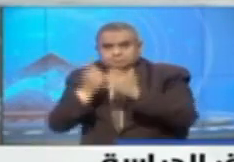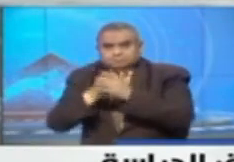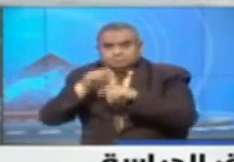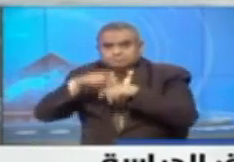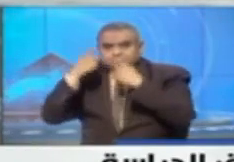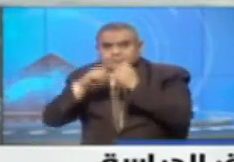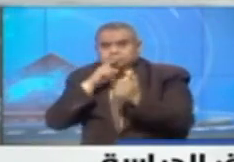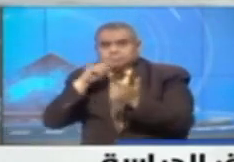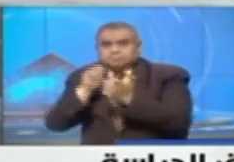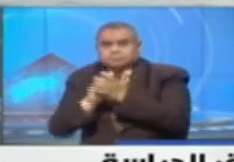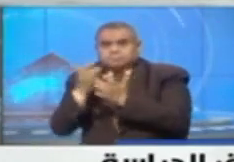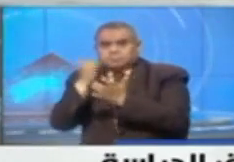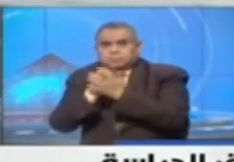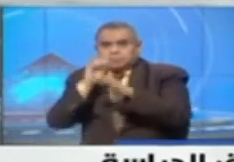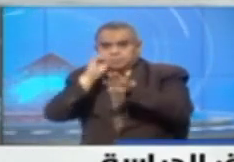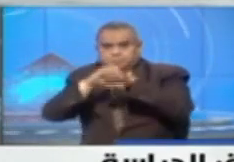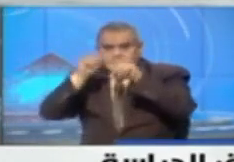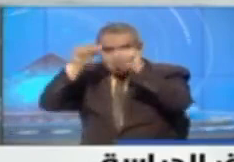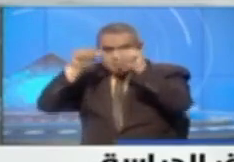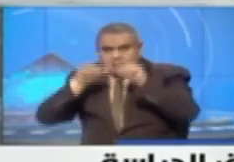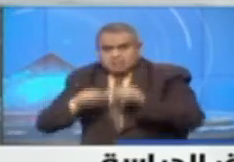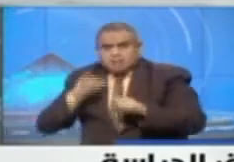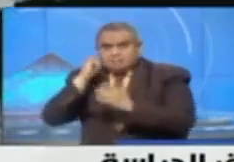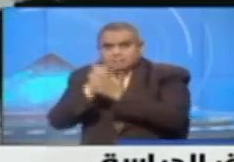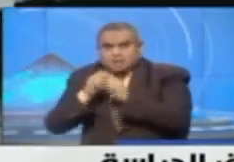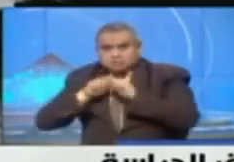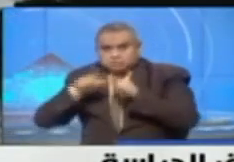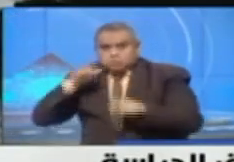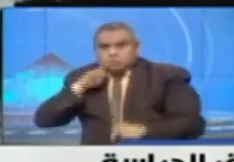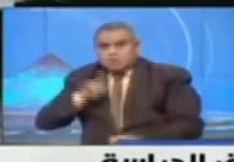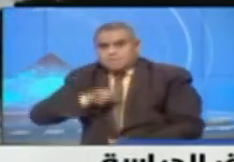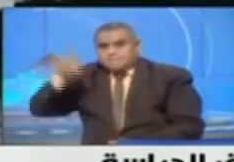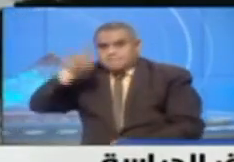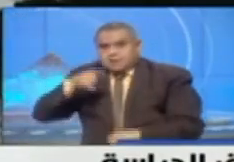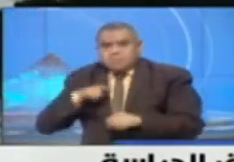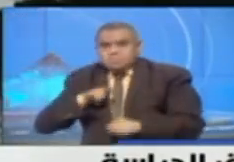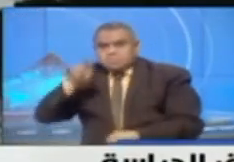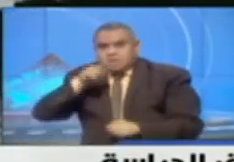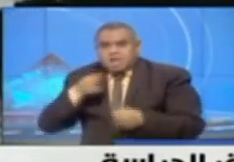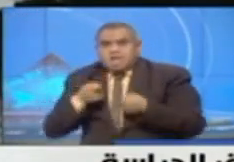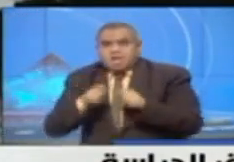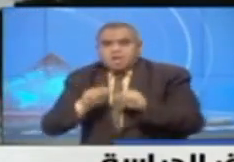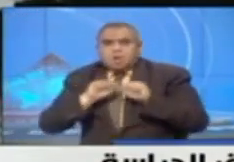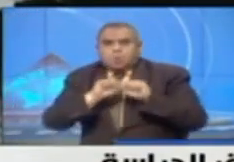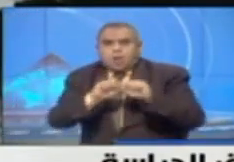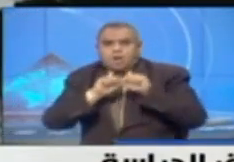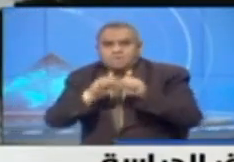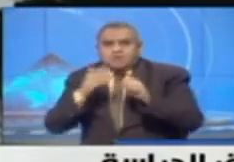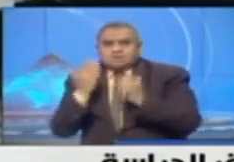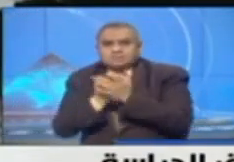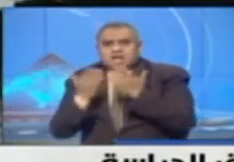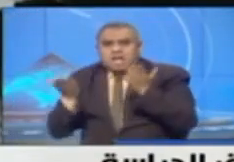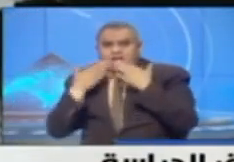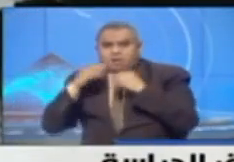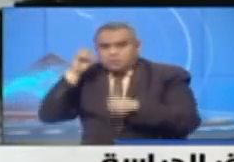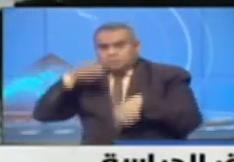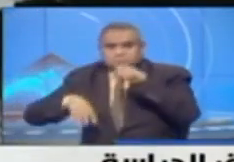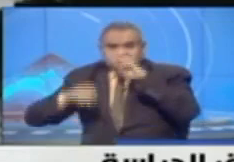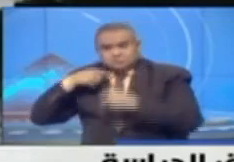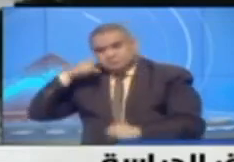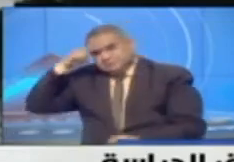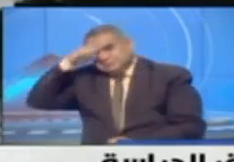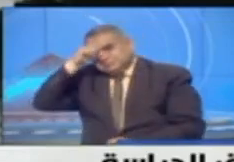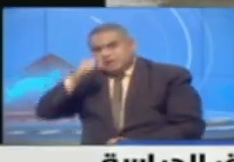إلا للضرورة، وأعلن مطار الملك عبد العزيز الدولي تأخير إقلاع بعض الرحلات الجوية نظرا لظروف